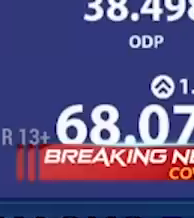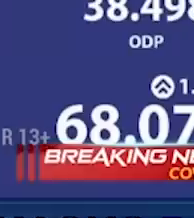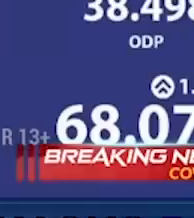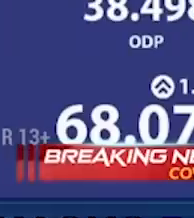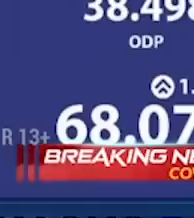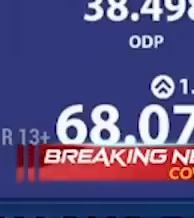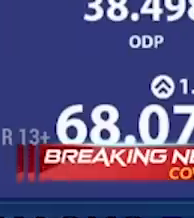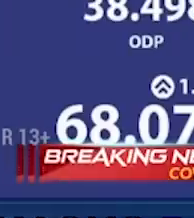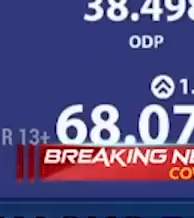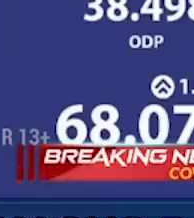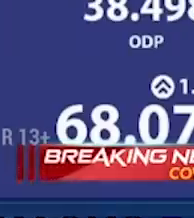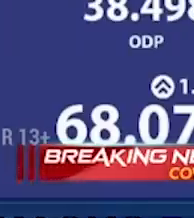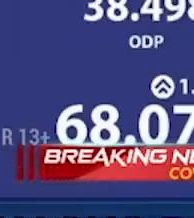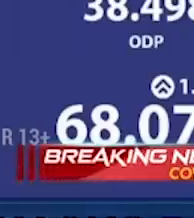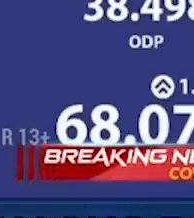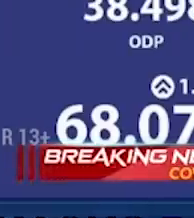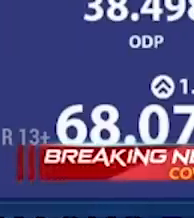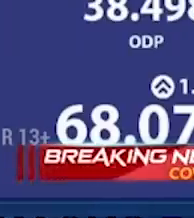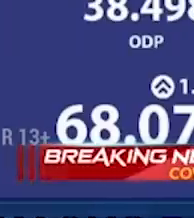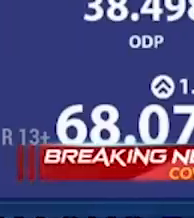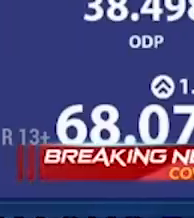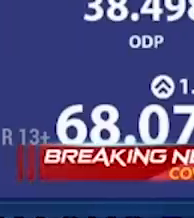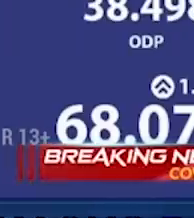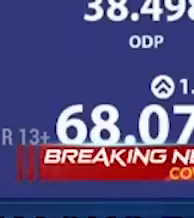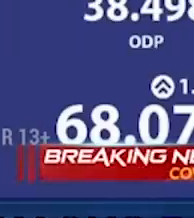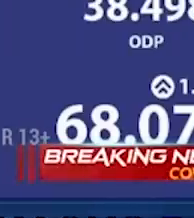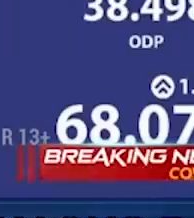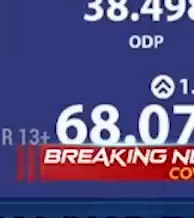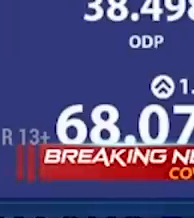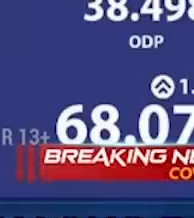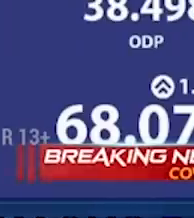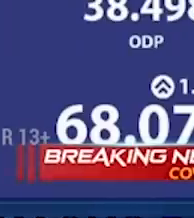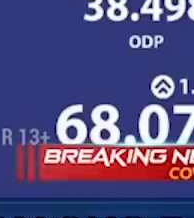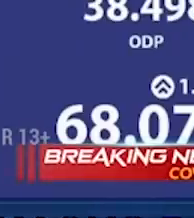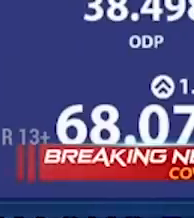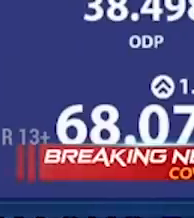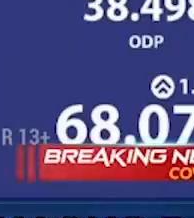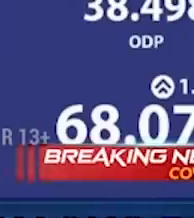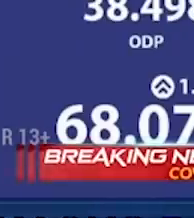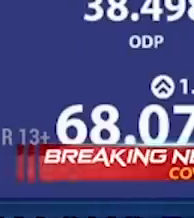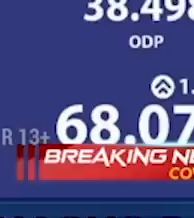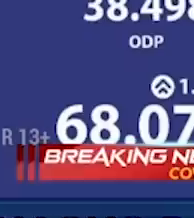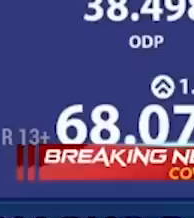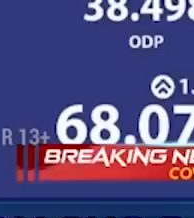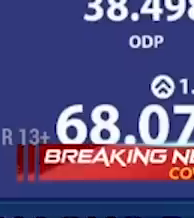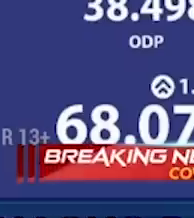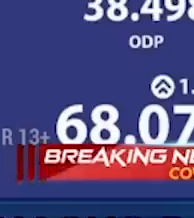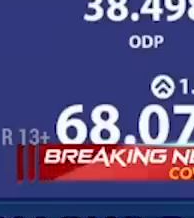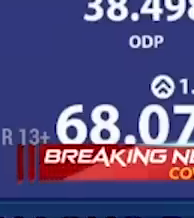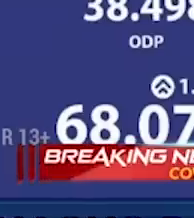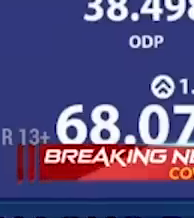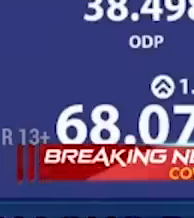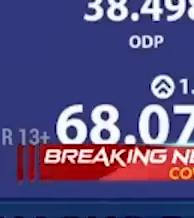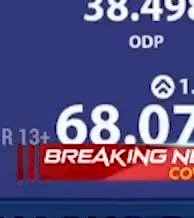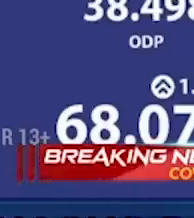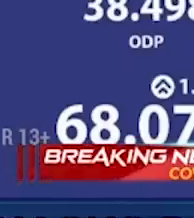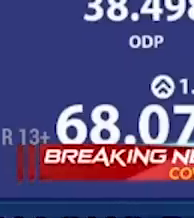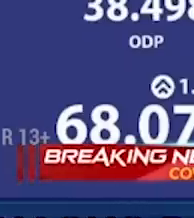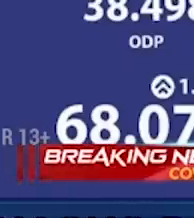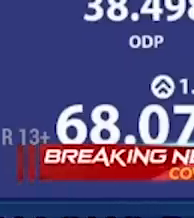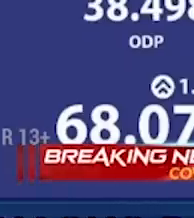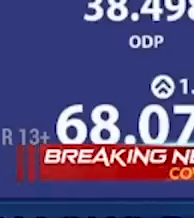minimal atau gejala yang sangat sedikit sehingga tidak merasakan sakit dan tidak ada indikasi untuk